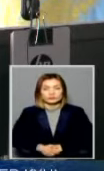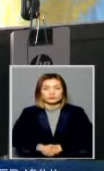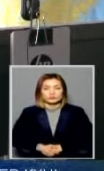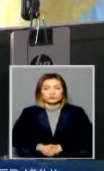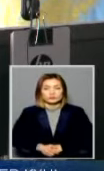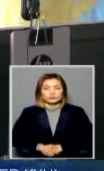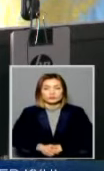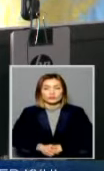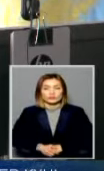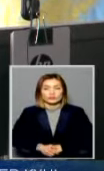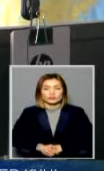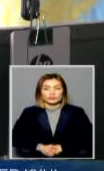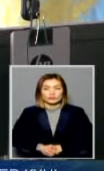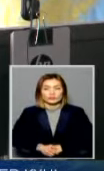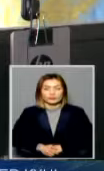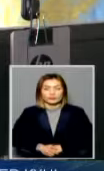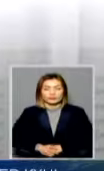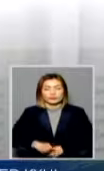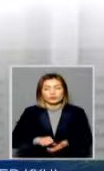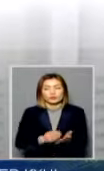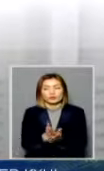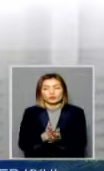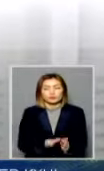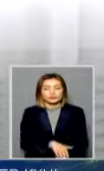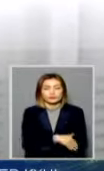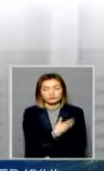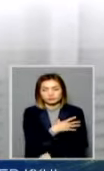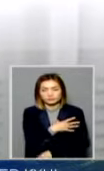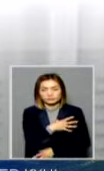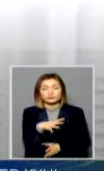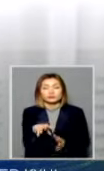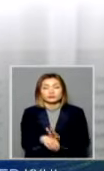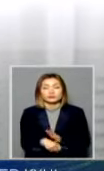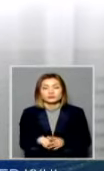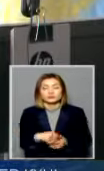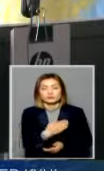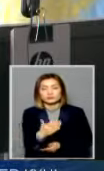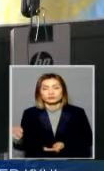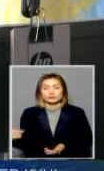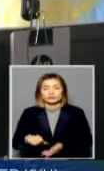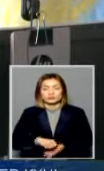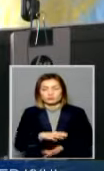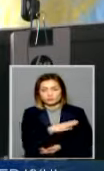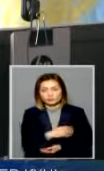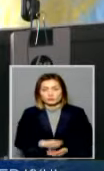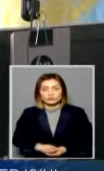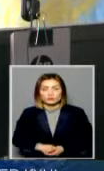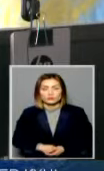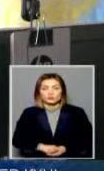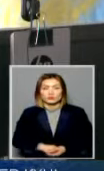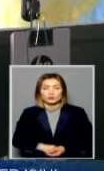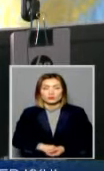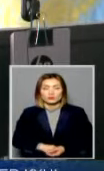сырт мемлекеттердің қатысуымен ұзаққа созылды. Олардың арасында сіздер де болыңыздар.